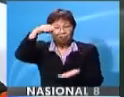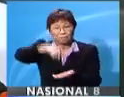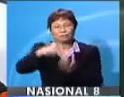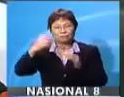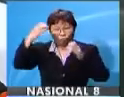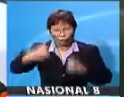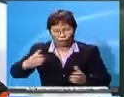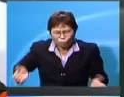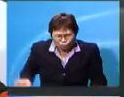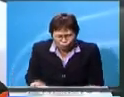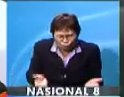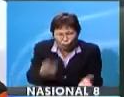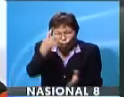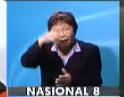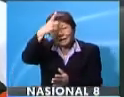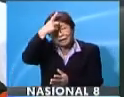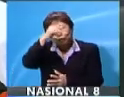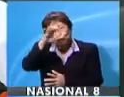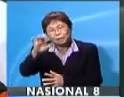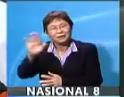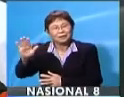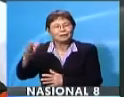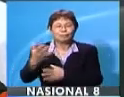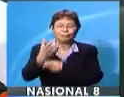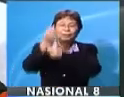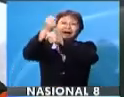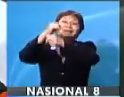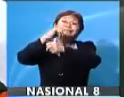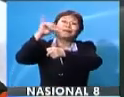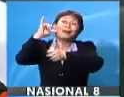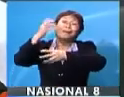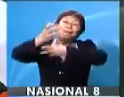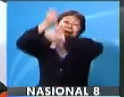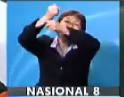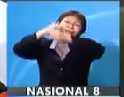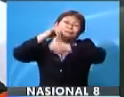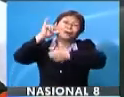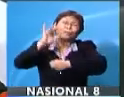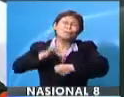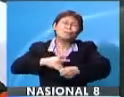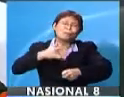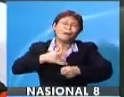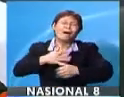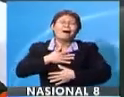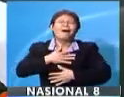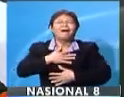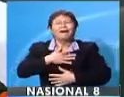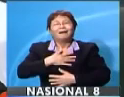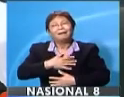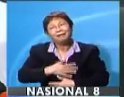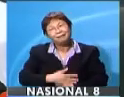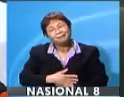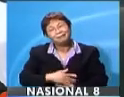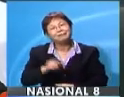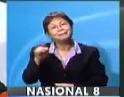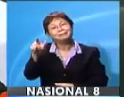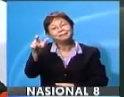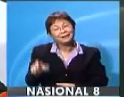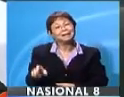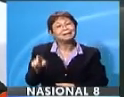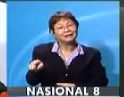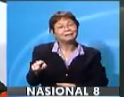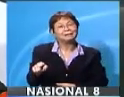beliau. And you can tell selepas beliau menang semalam, perasaan lega dan relief tu